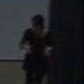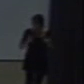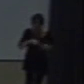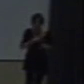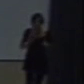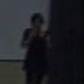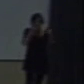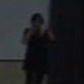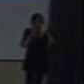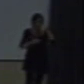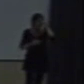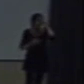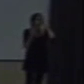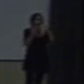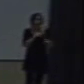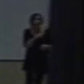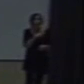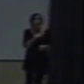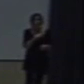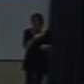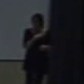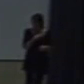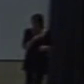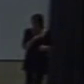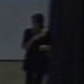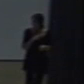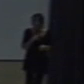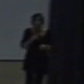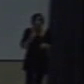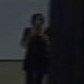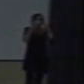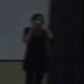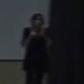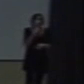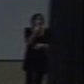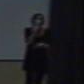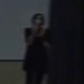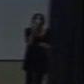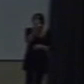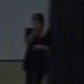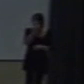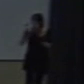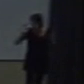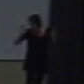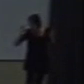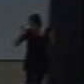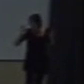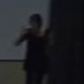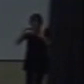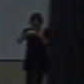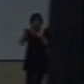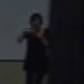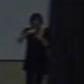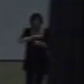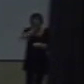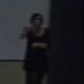també després si us sembla ètica o no ètica, a mi no m'entusiasma, però bé, és lògic que passi perquè tenim els estris i la